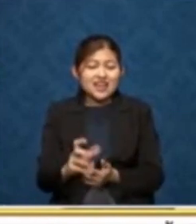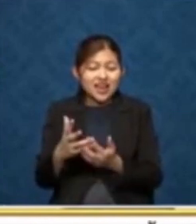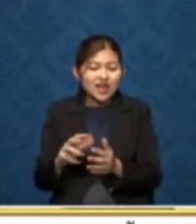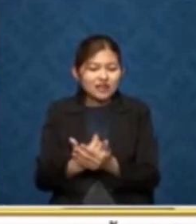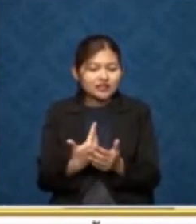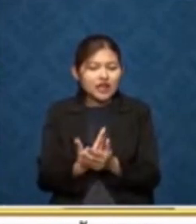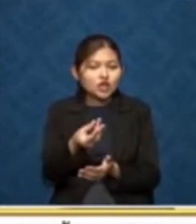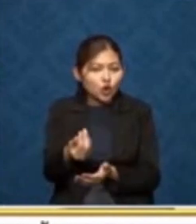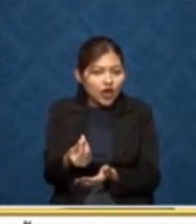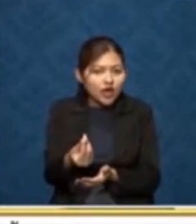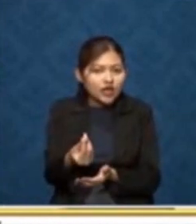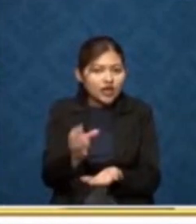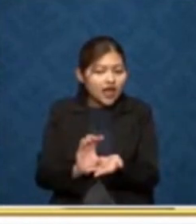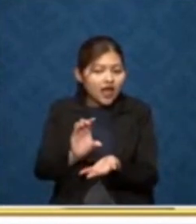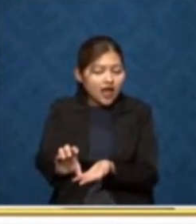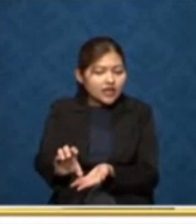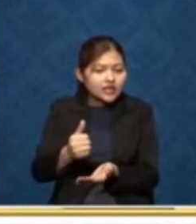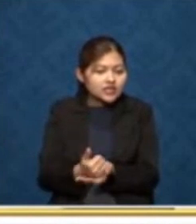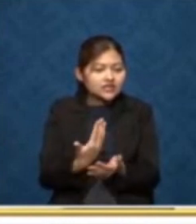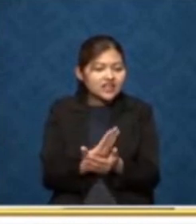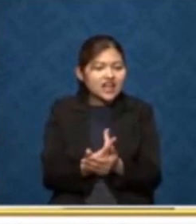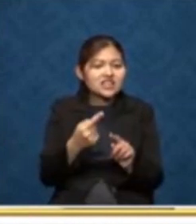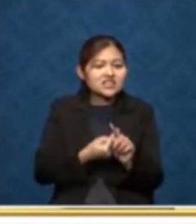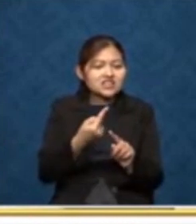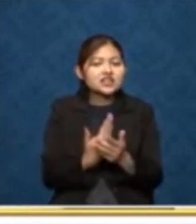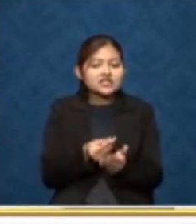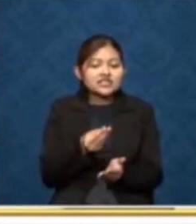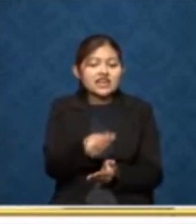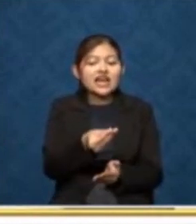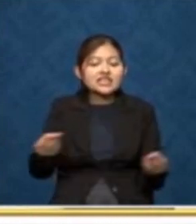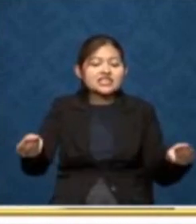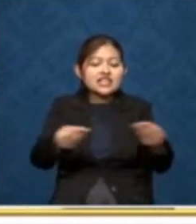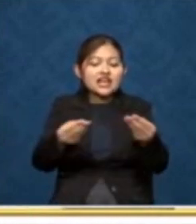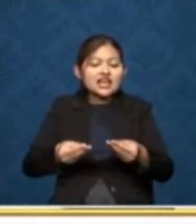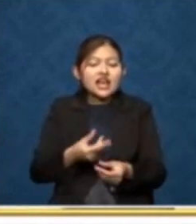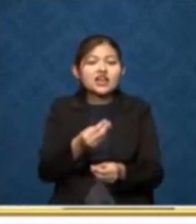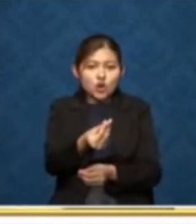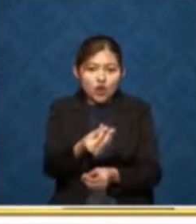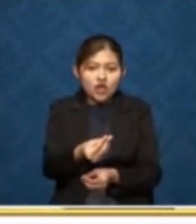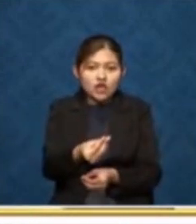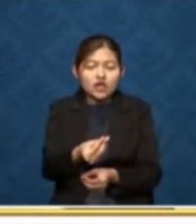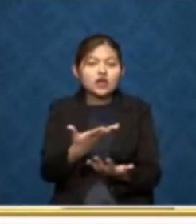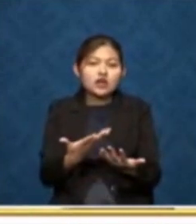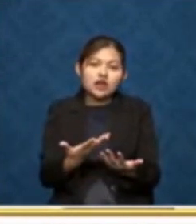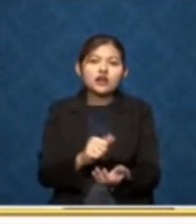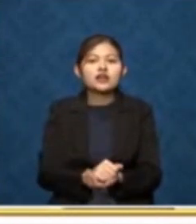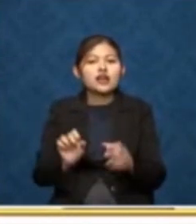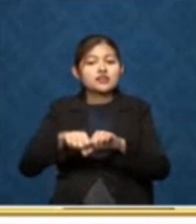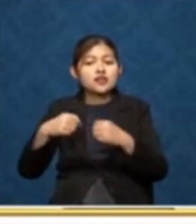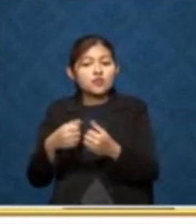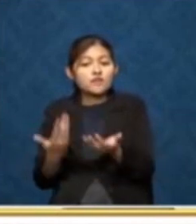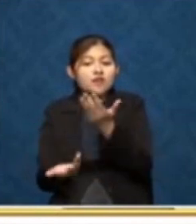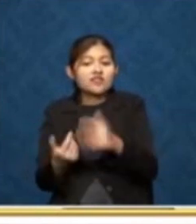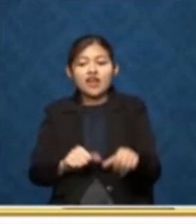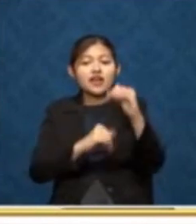ร่ในแต่ละสมาคมขึ้นอยู่กับระเบียบของแต่ละสมาคมและเมื่อสมาคมแต่ละสมาคมมีปัญหาชาวบ้านตาด